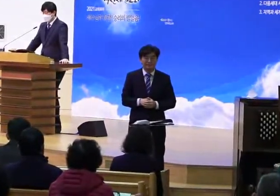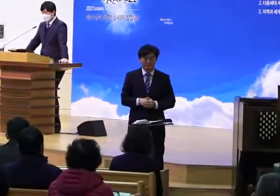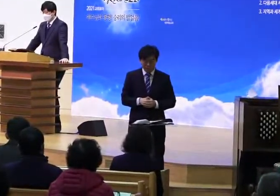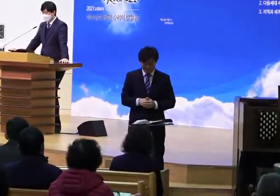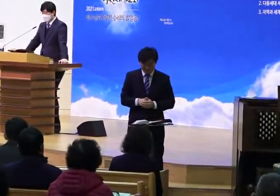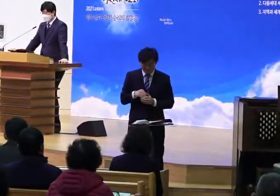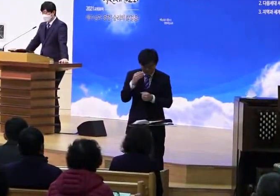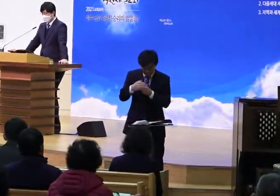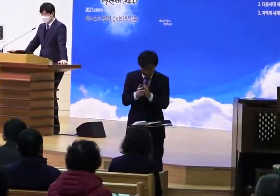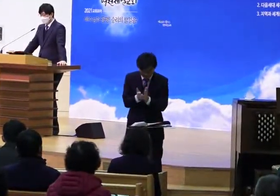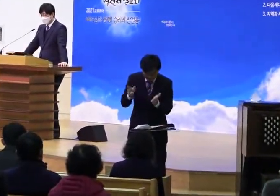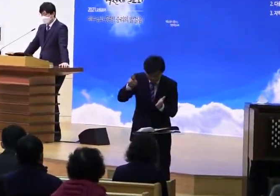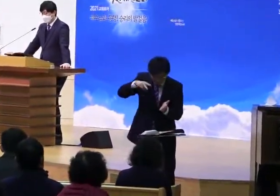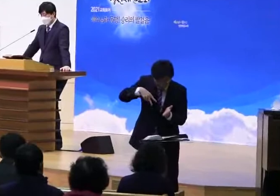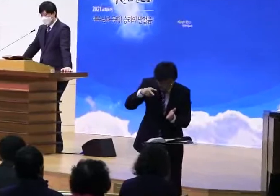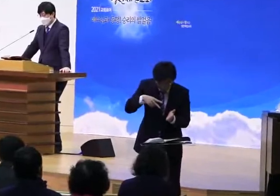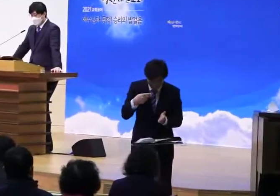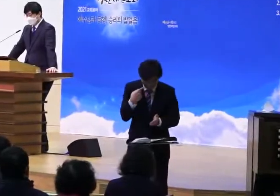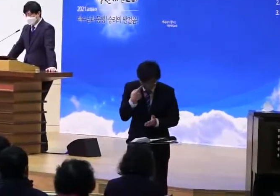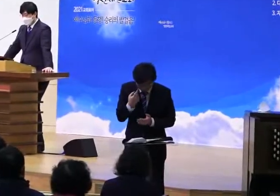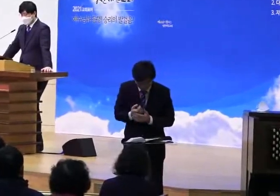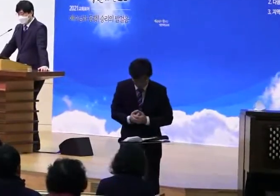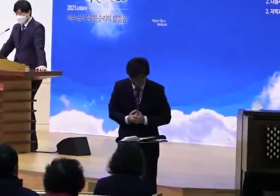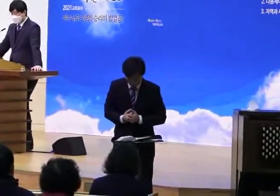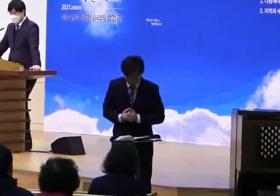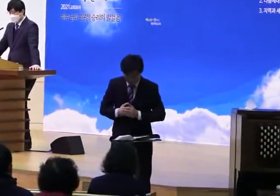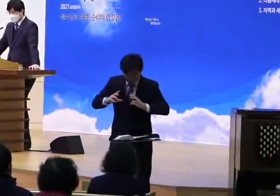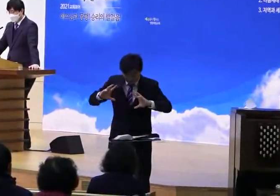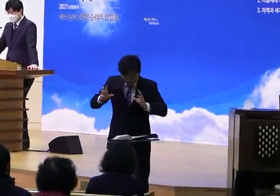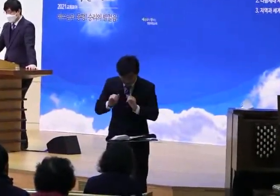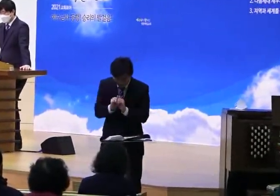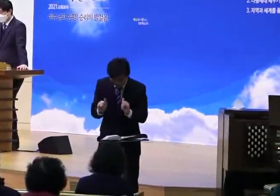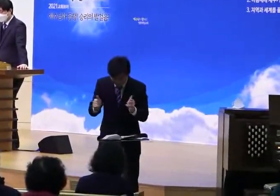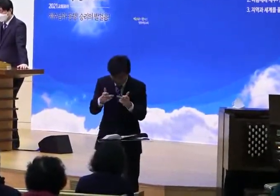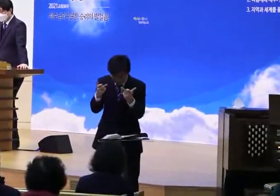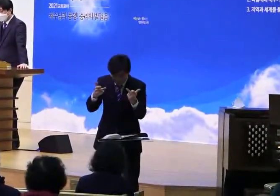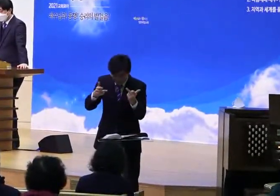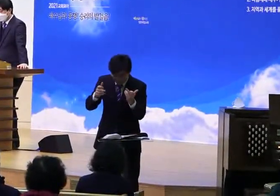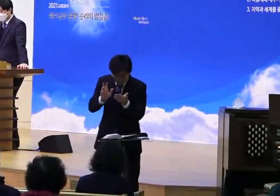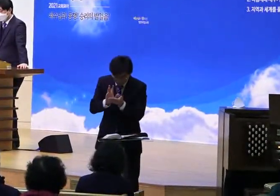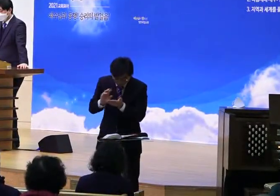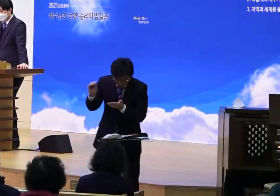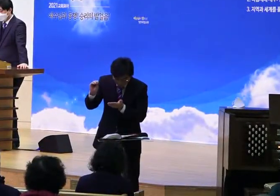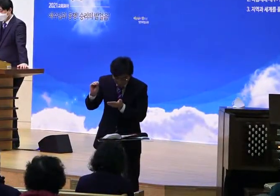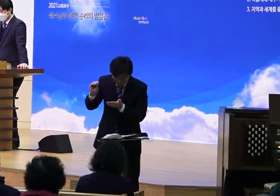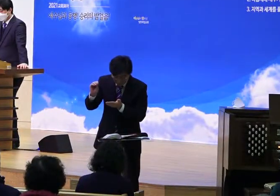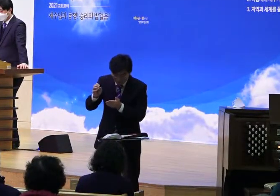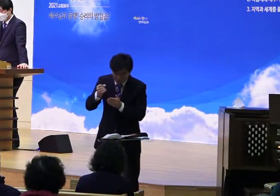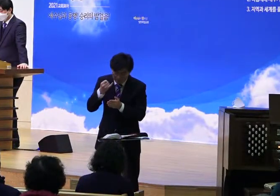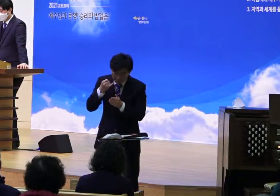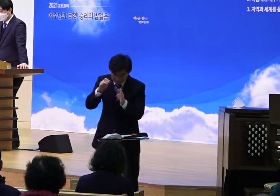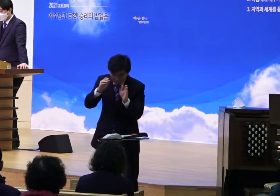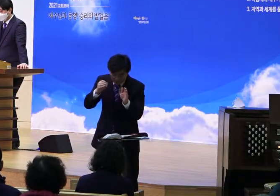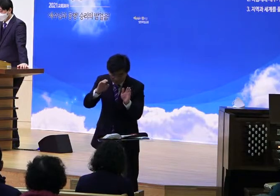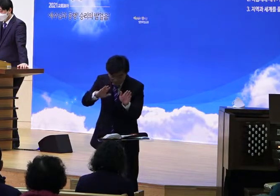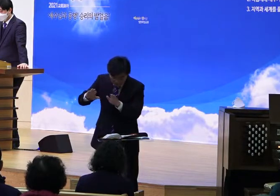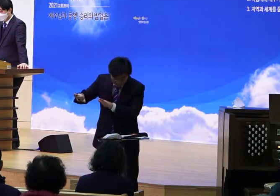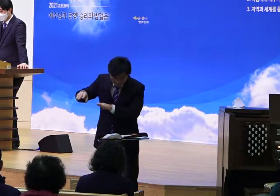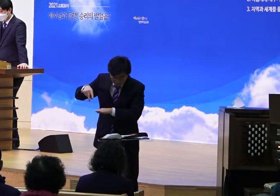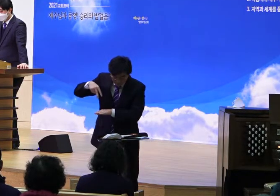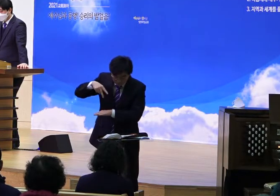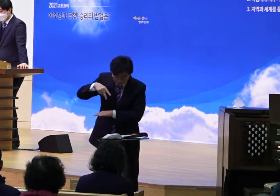하나님의 말씀을 봉독하겠습니다. 백성이 호르산에서 출발하여 홍해 길을 따라 에돔 땅에